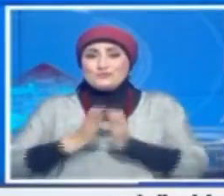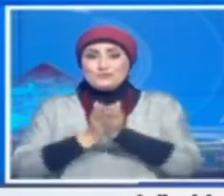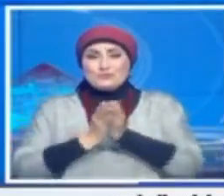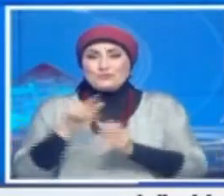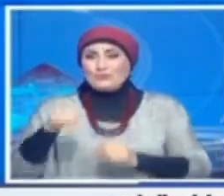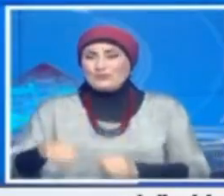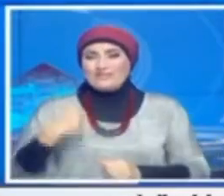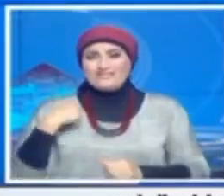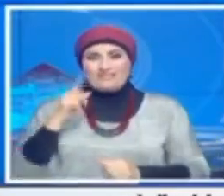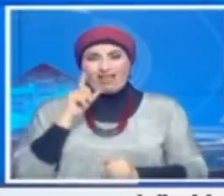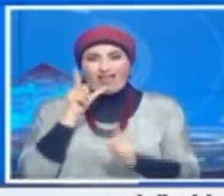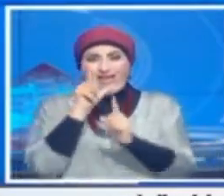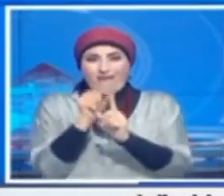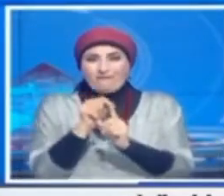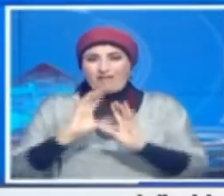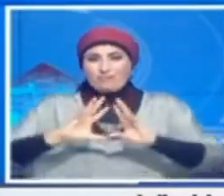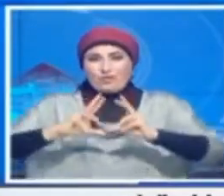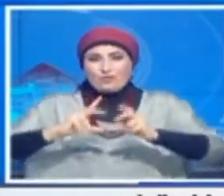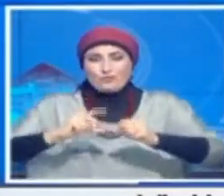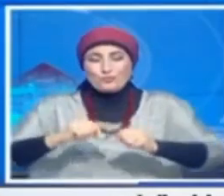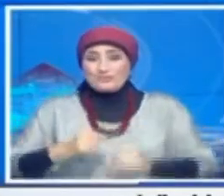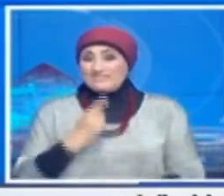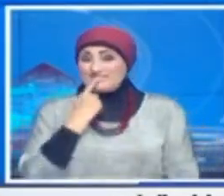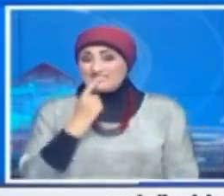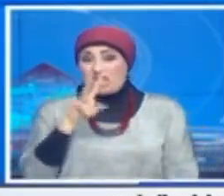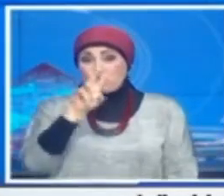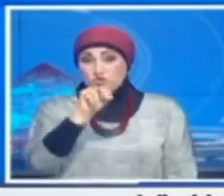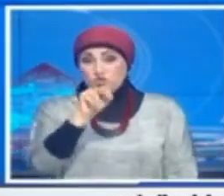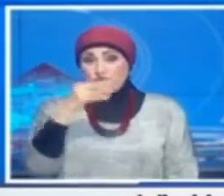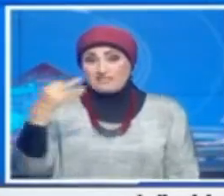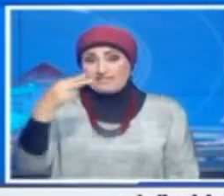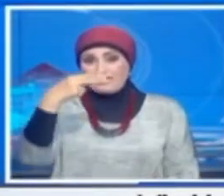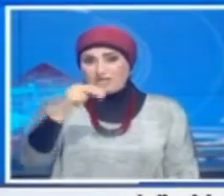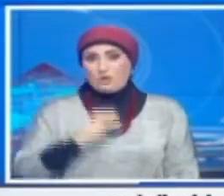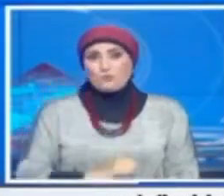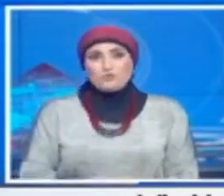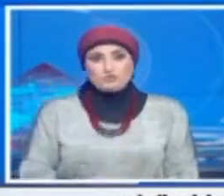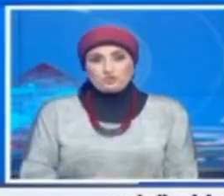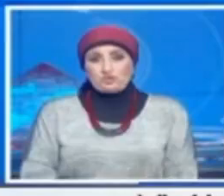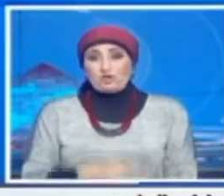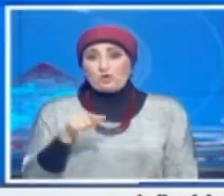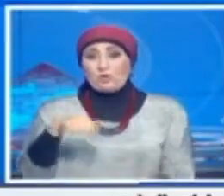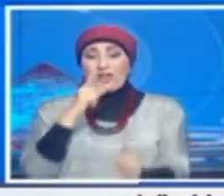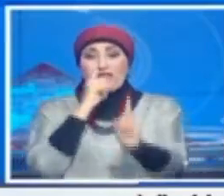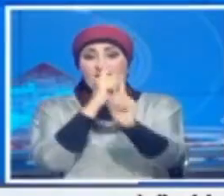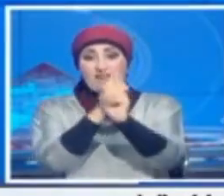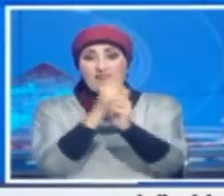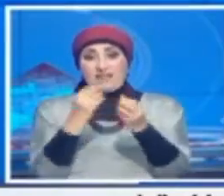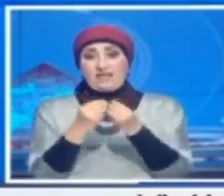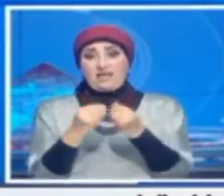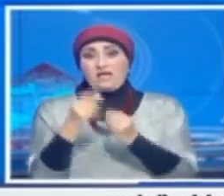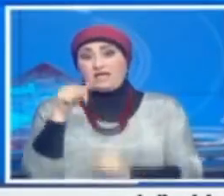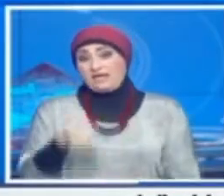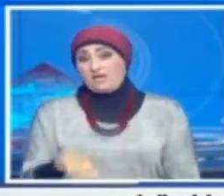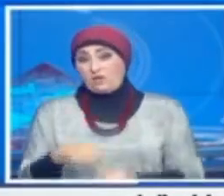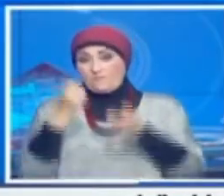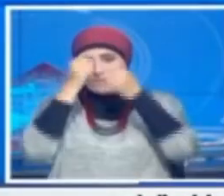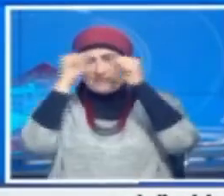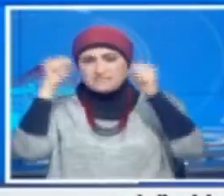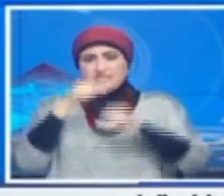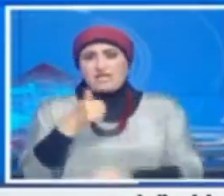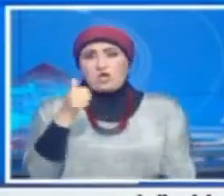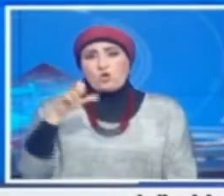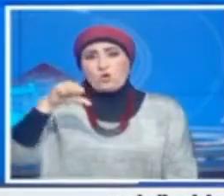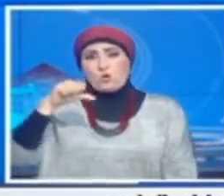شاملة تصبو إلى تحقيق تطوير متكامل بحلول عام 2023. وأشار ربيع خلال لقائه